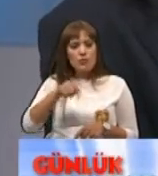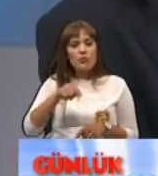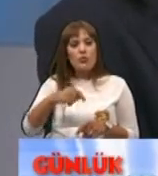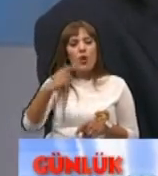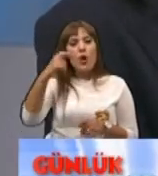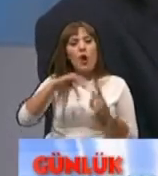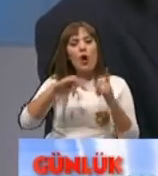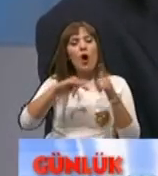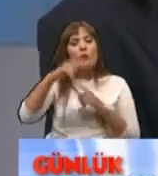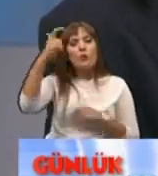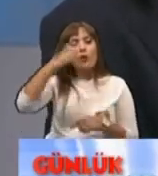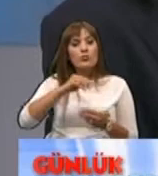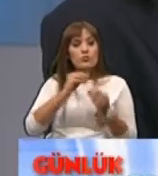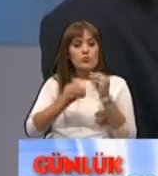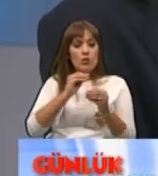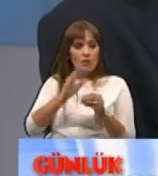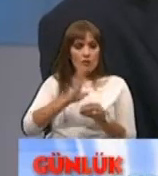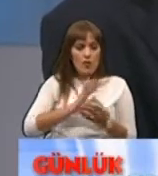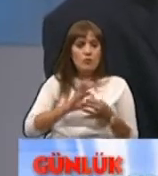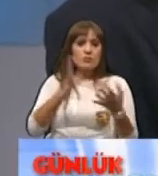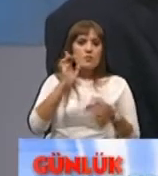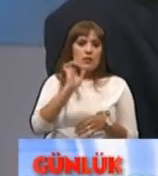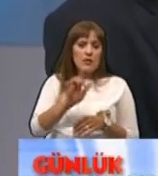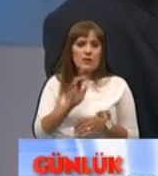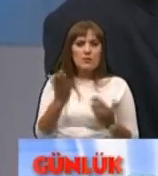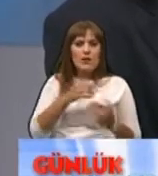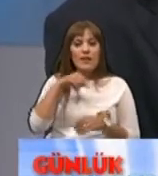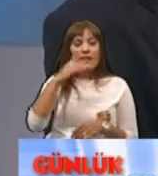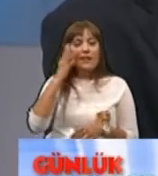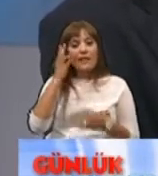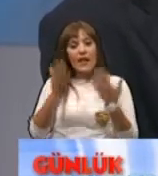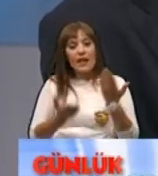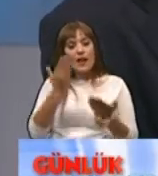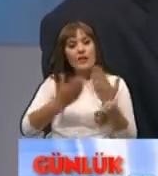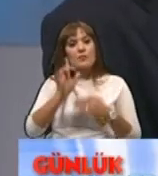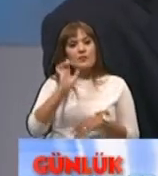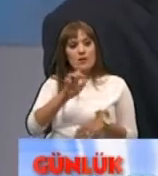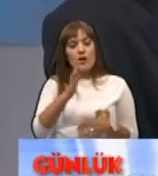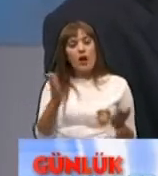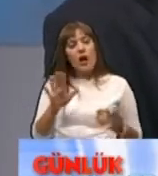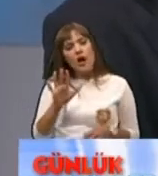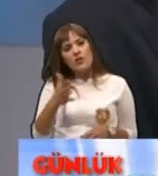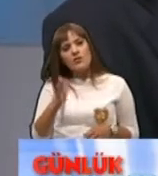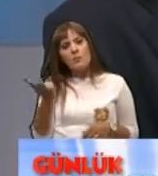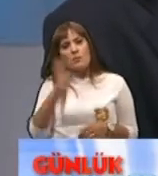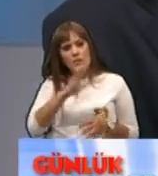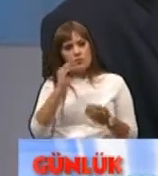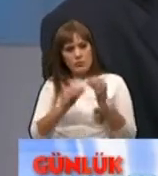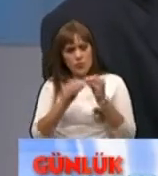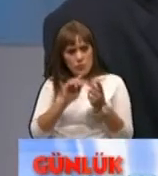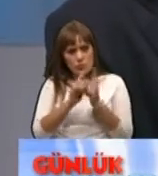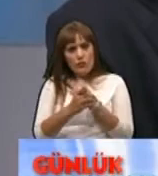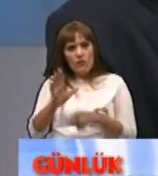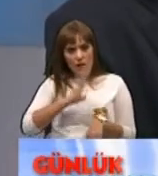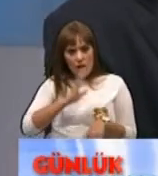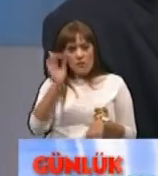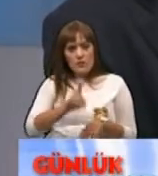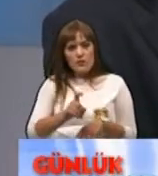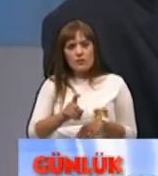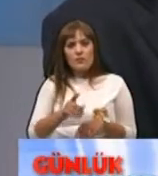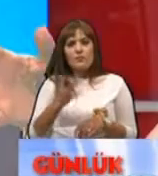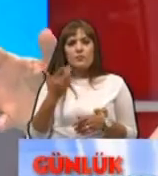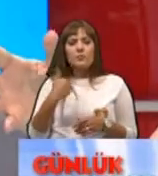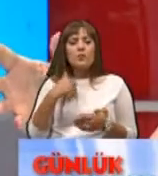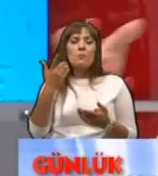hormonal sorunun çözülmesi lazım. Değerlendirilmesi gerekiyor. Acaba başka sorunları var mı? Eğer